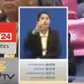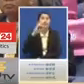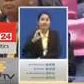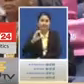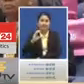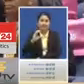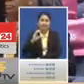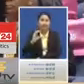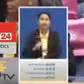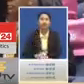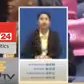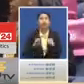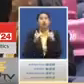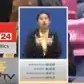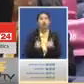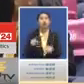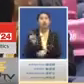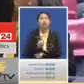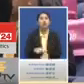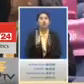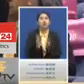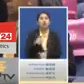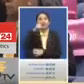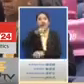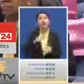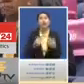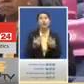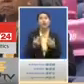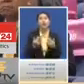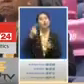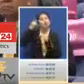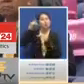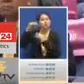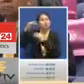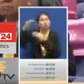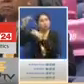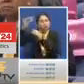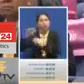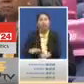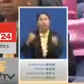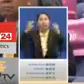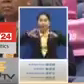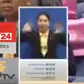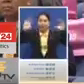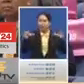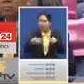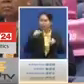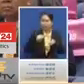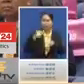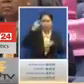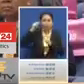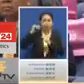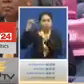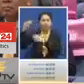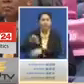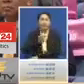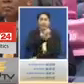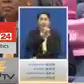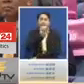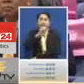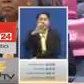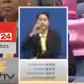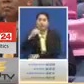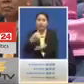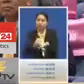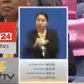กำลังจะเป็นความหวังที่คนไทยรอคอยรัฐบาลชุดนี้หมายมั่นปั้นมือว่า EEC คือตัวจะมาชุบชีวิต